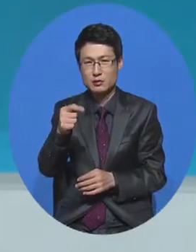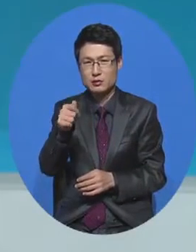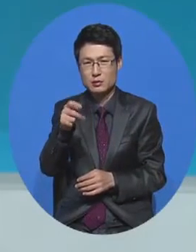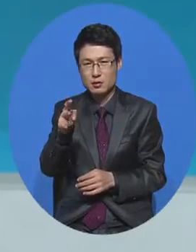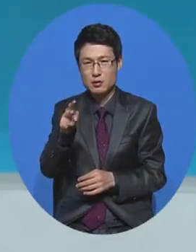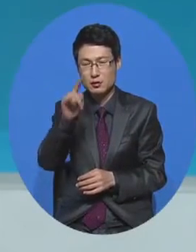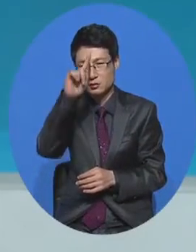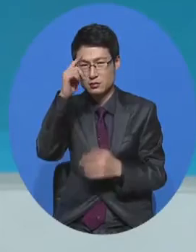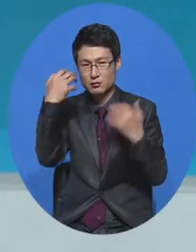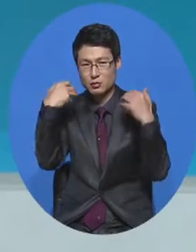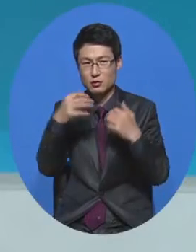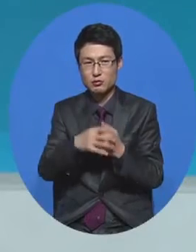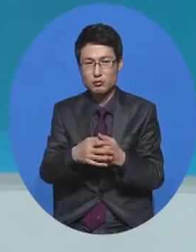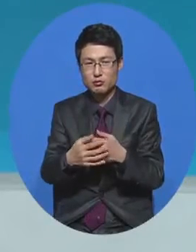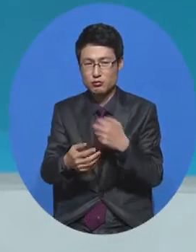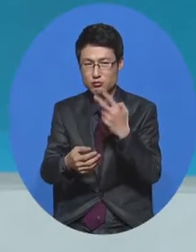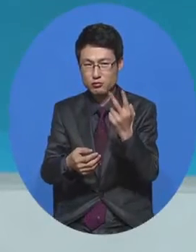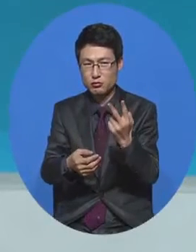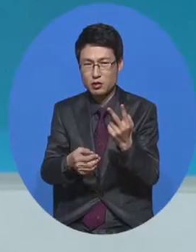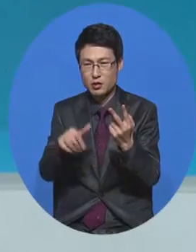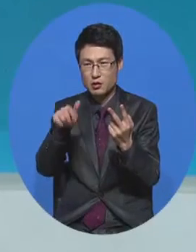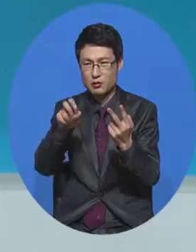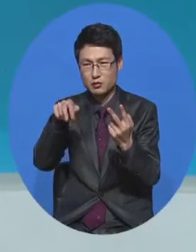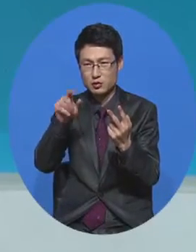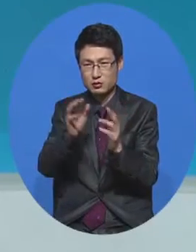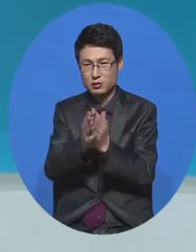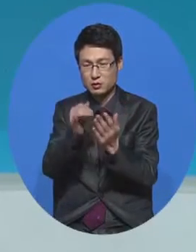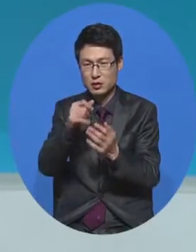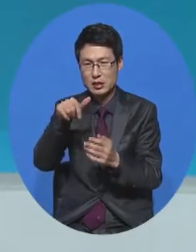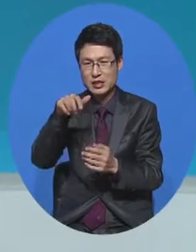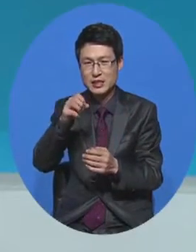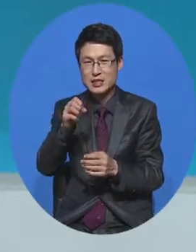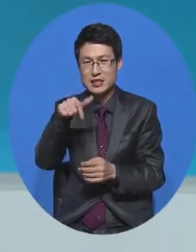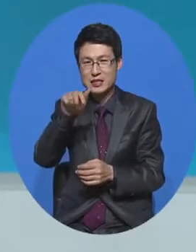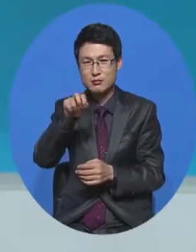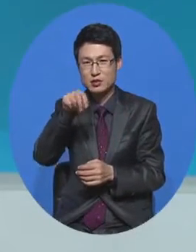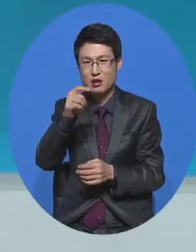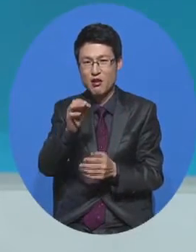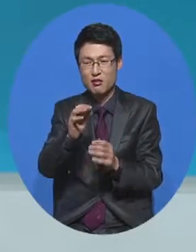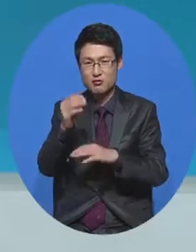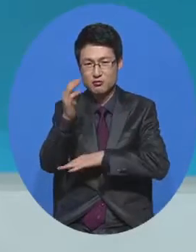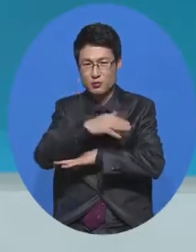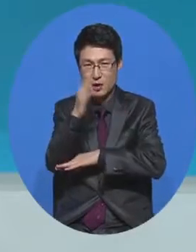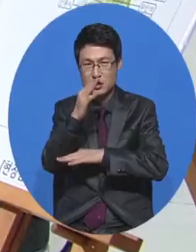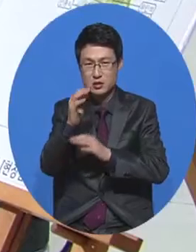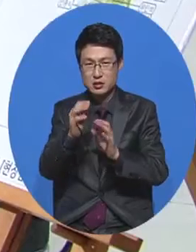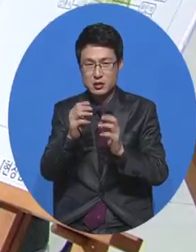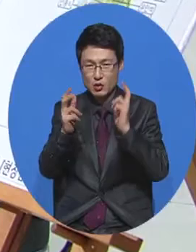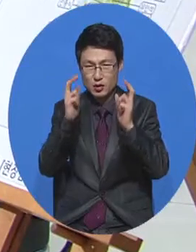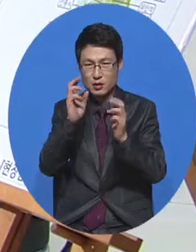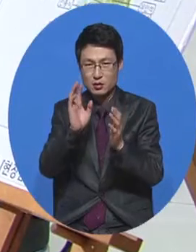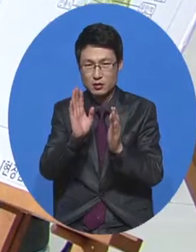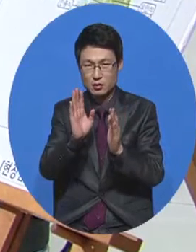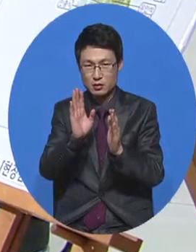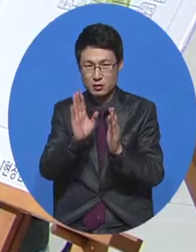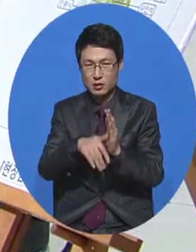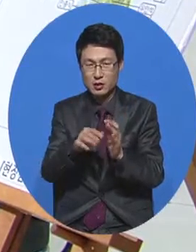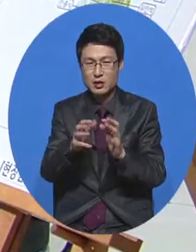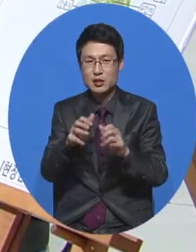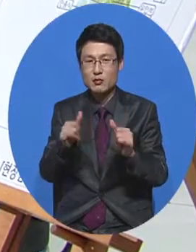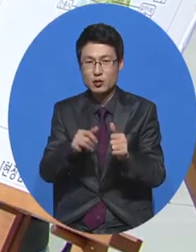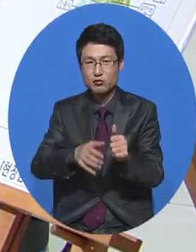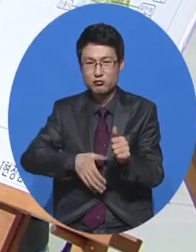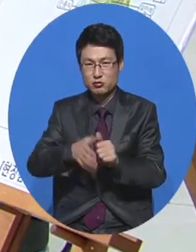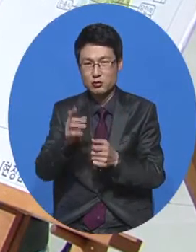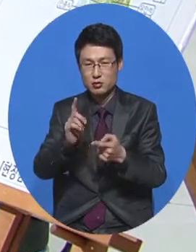2종 어 감정 교과서가 나왔는데 금성출판사 에서는 이부분을 민간인 학살을 언급을 하고 예수